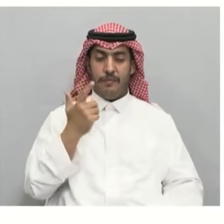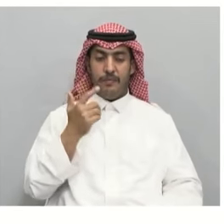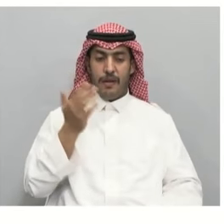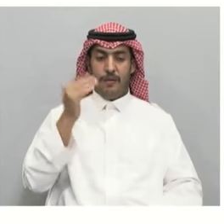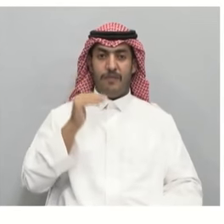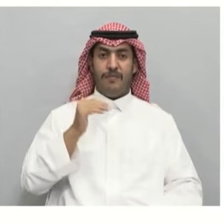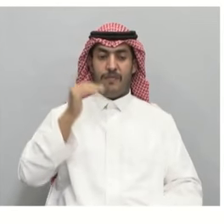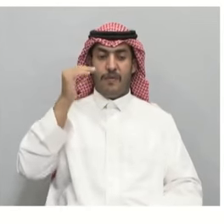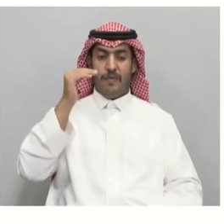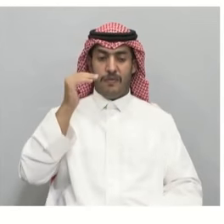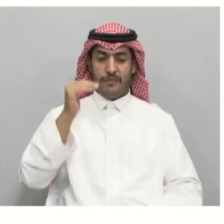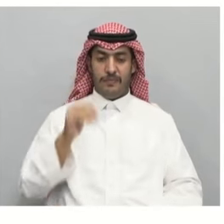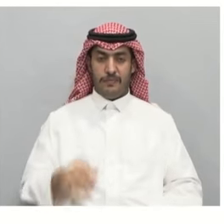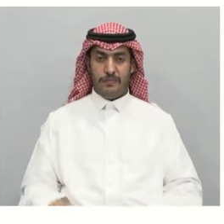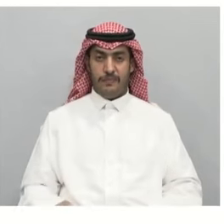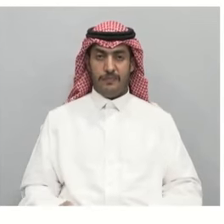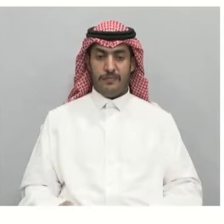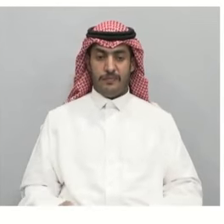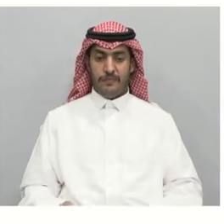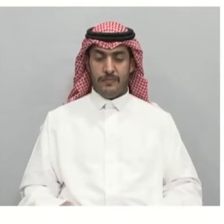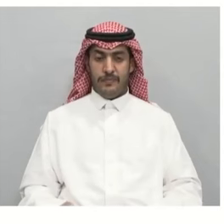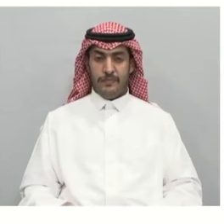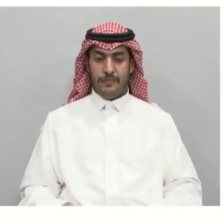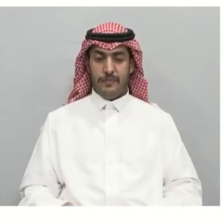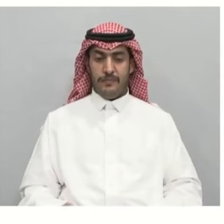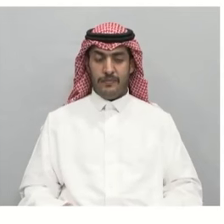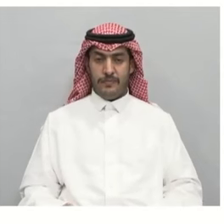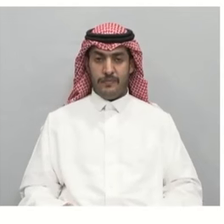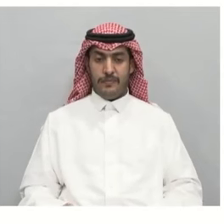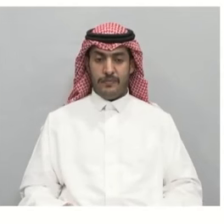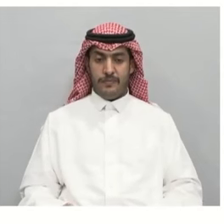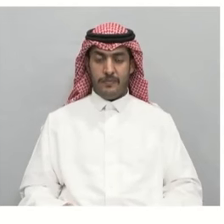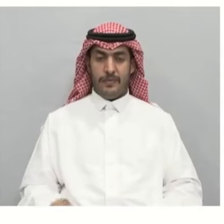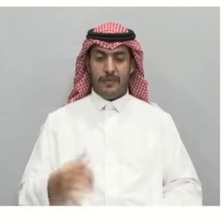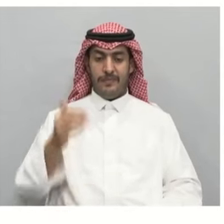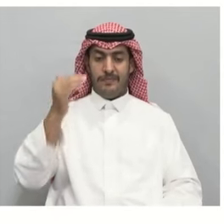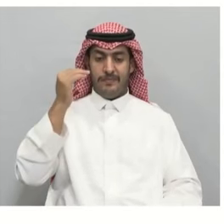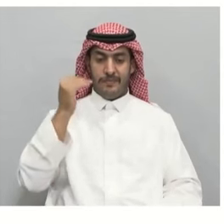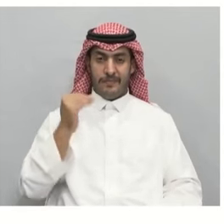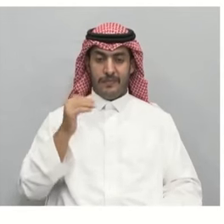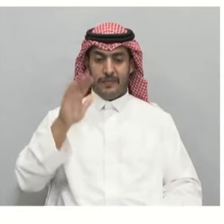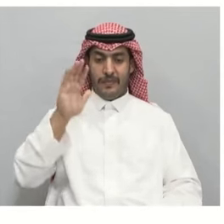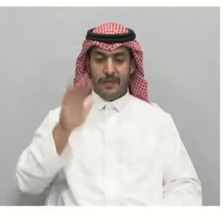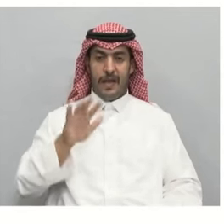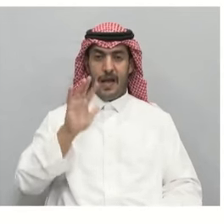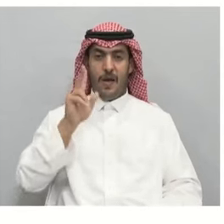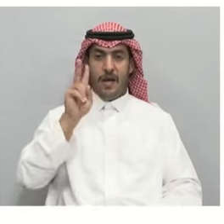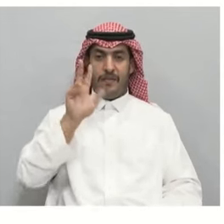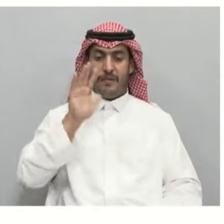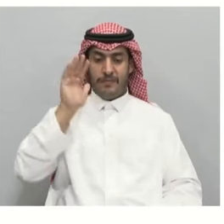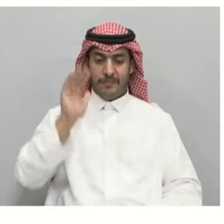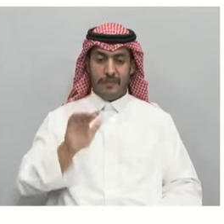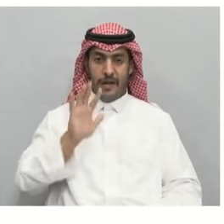هنا طيب بعد وين صارت مثل ما عرفنا صارت عند ال 500 وين ال